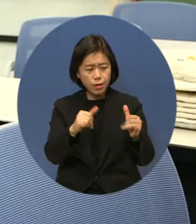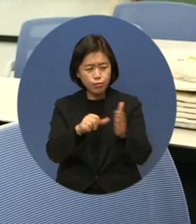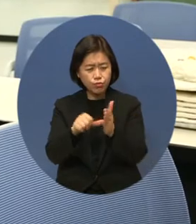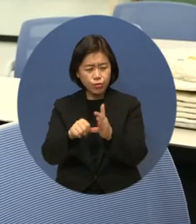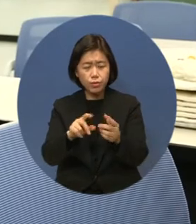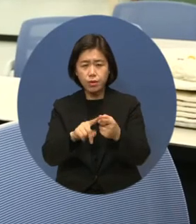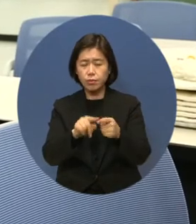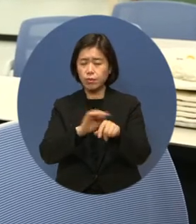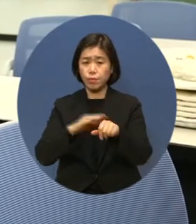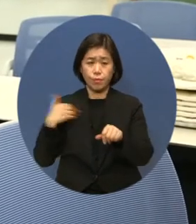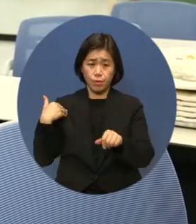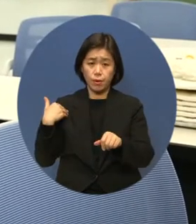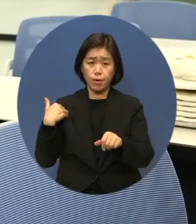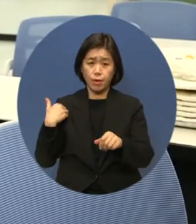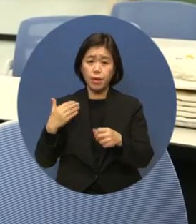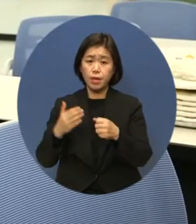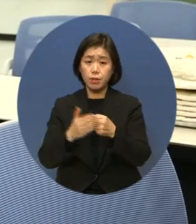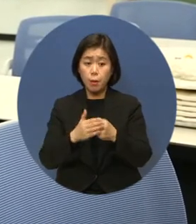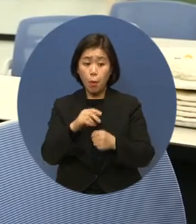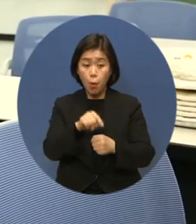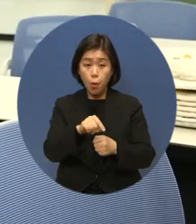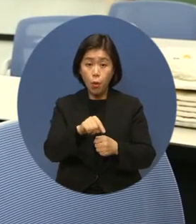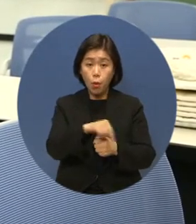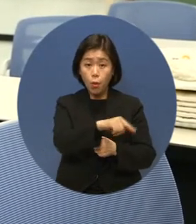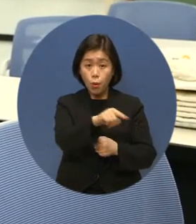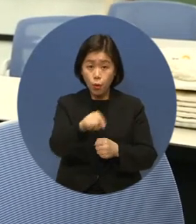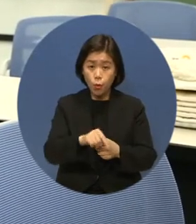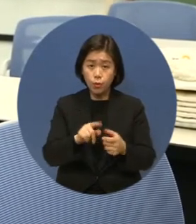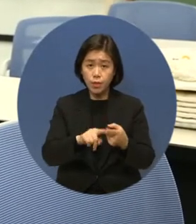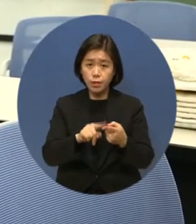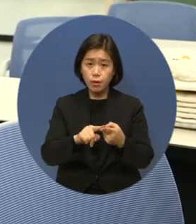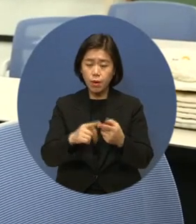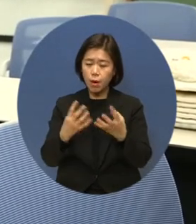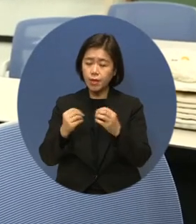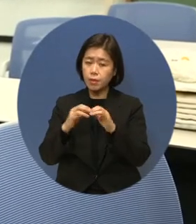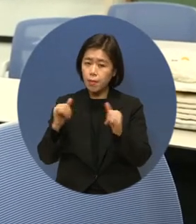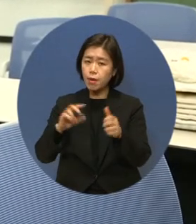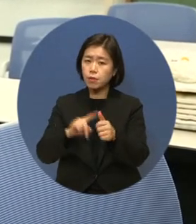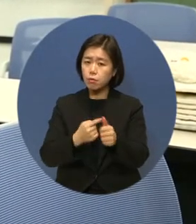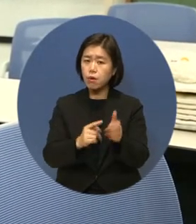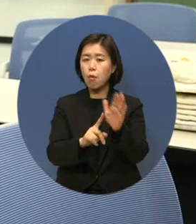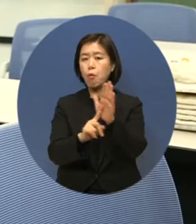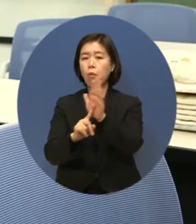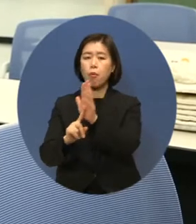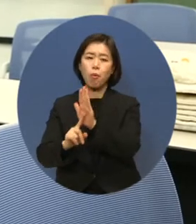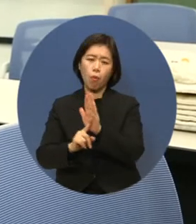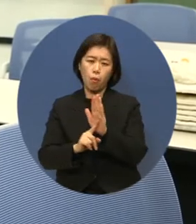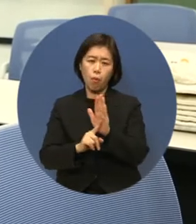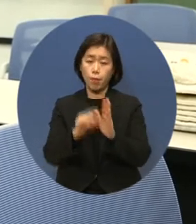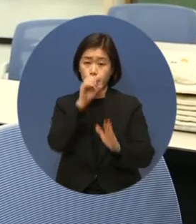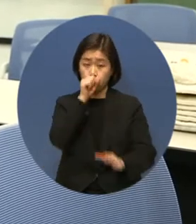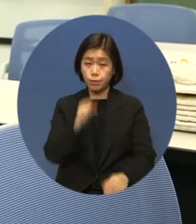모르거든요. 그러니까 이런 것들이 좀 더 많은 사람들에게 자연스럽게 알려졌으면